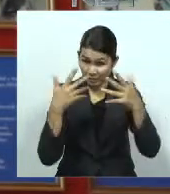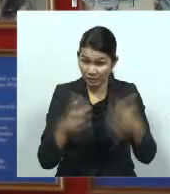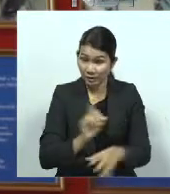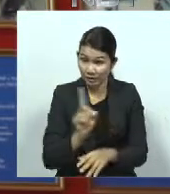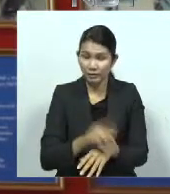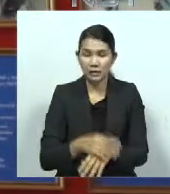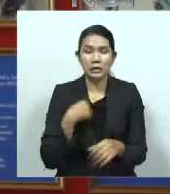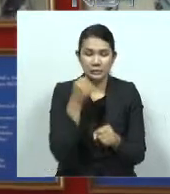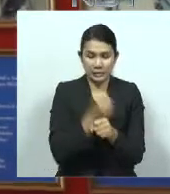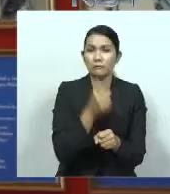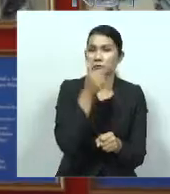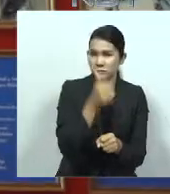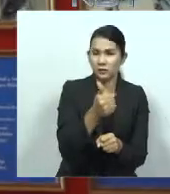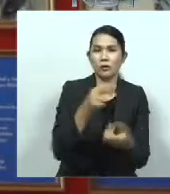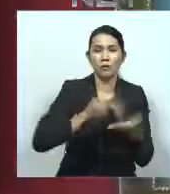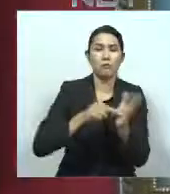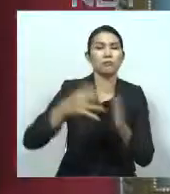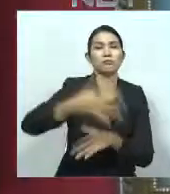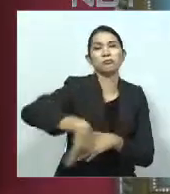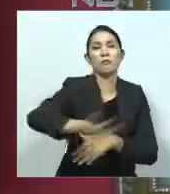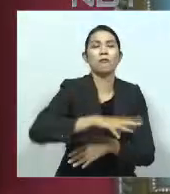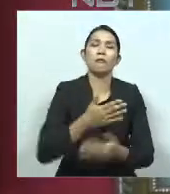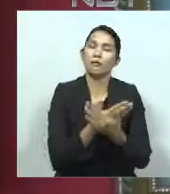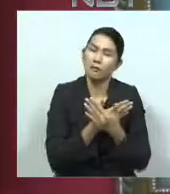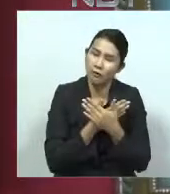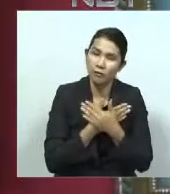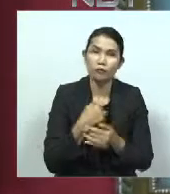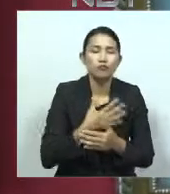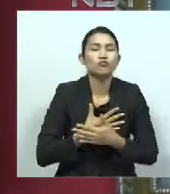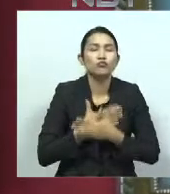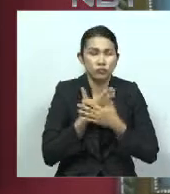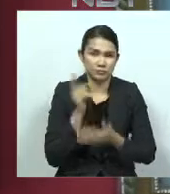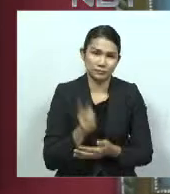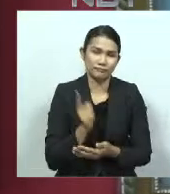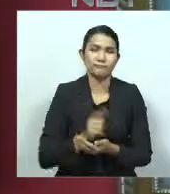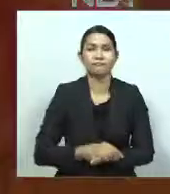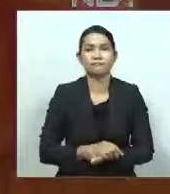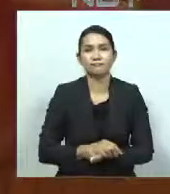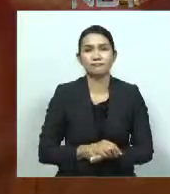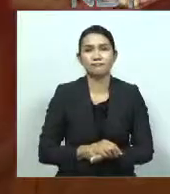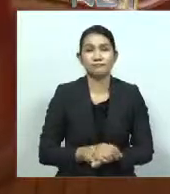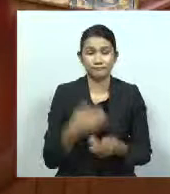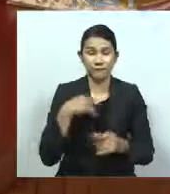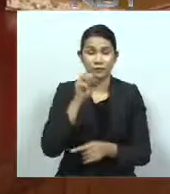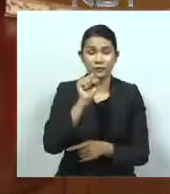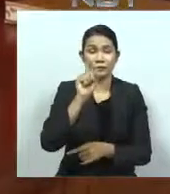การทำความดีจะเป็นที่รักของทุกคนและมีความสุขได้อย่างแท้จริงสุริยานก